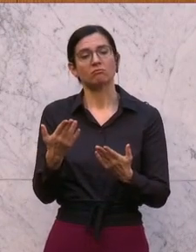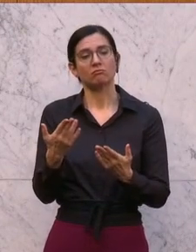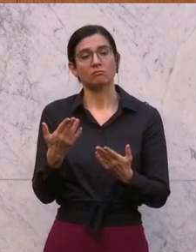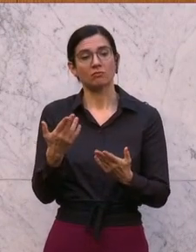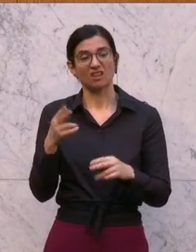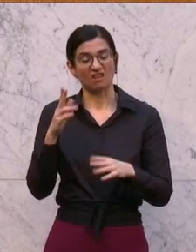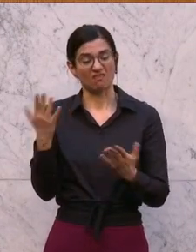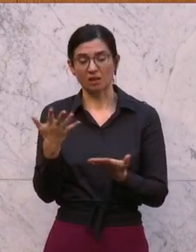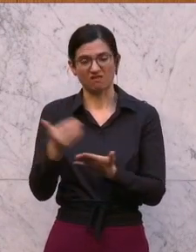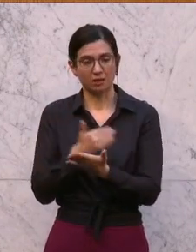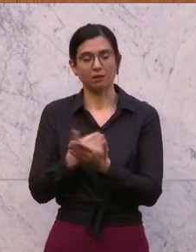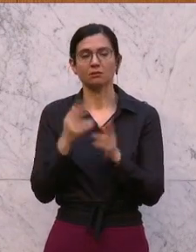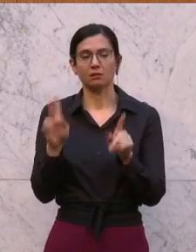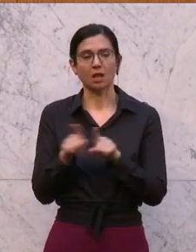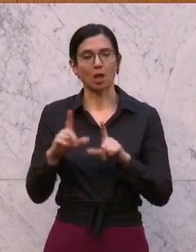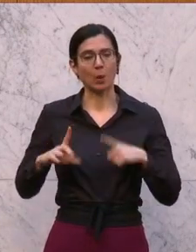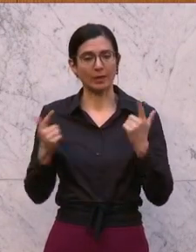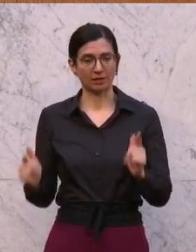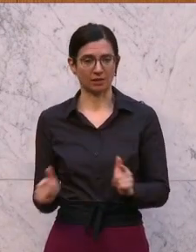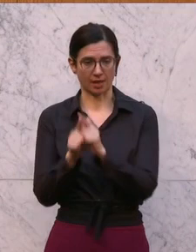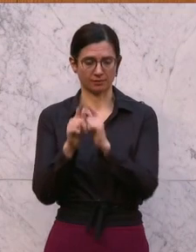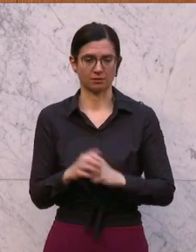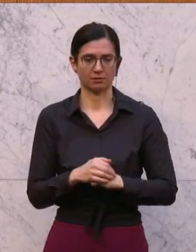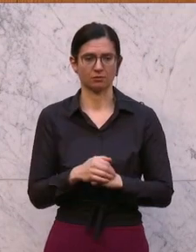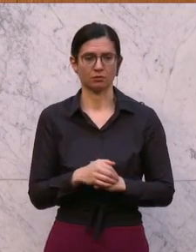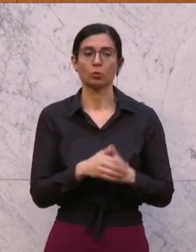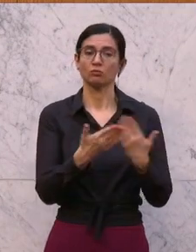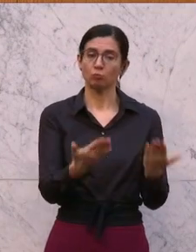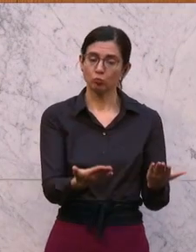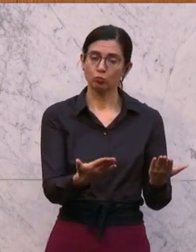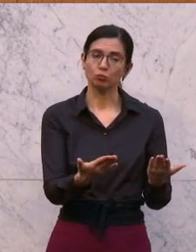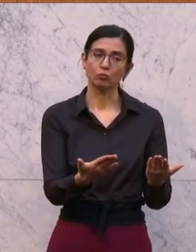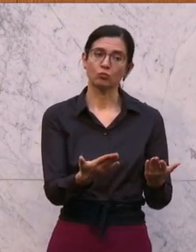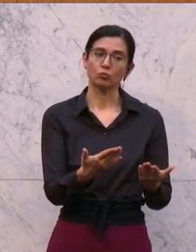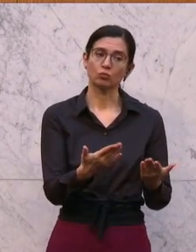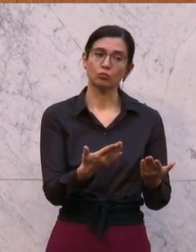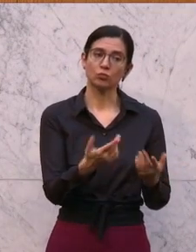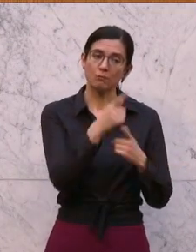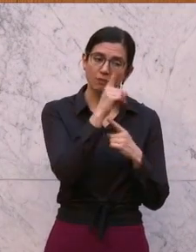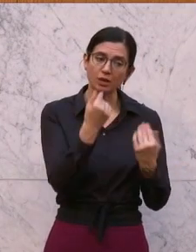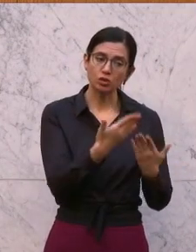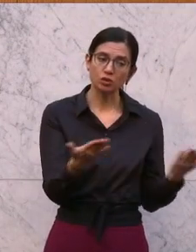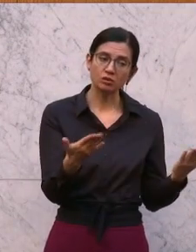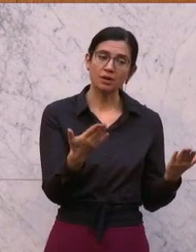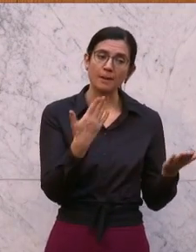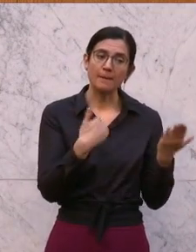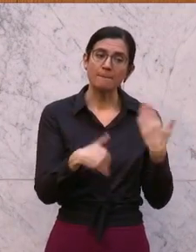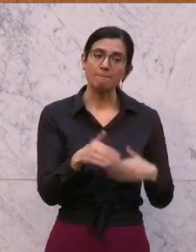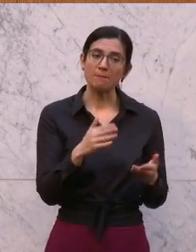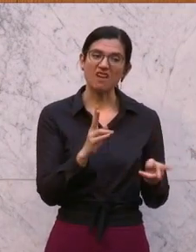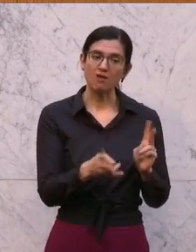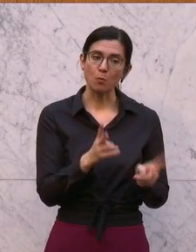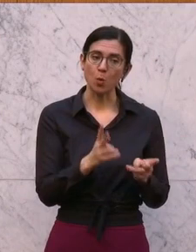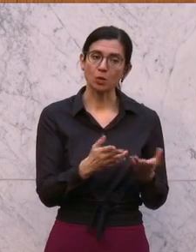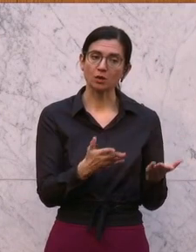auch davon leben können, und jene, die ein größeres, dass nicht nur jene